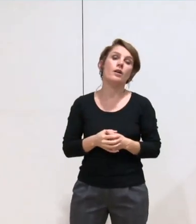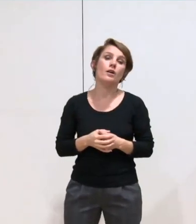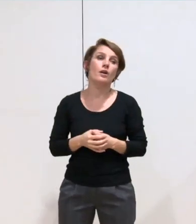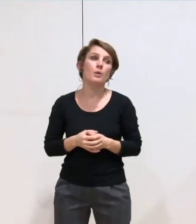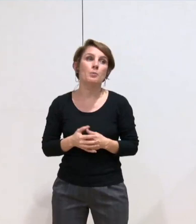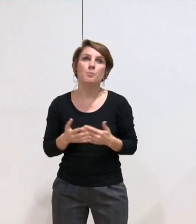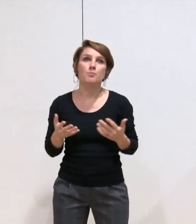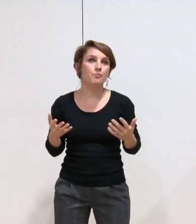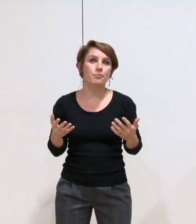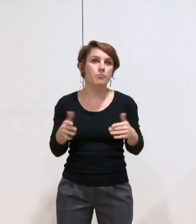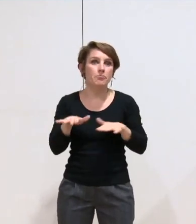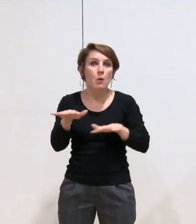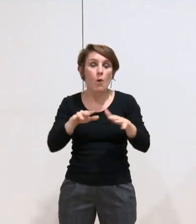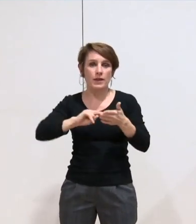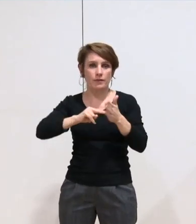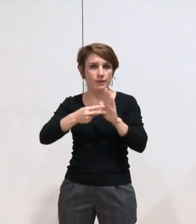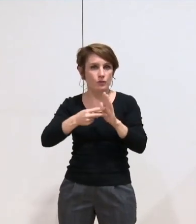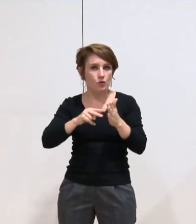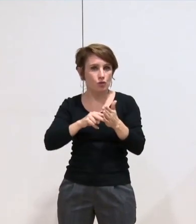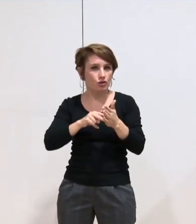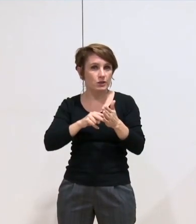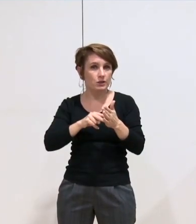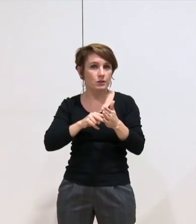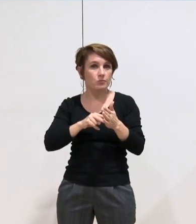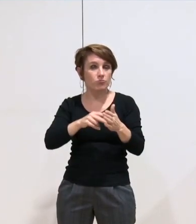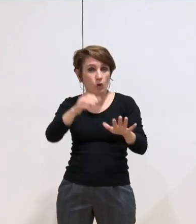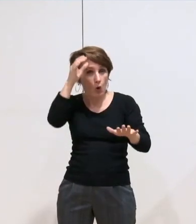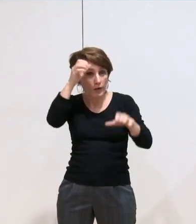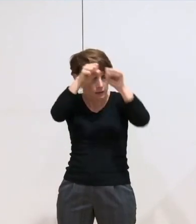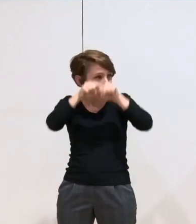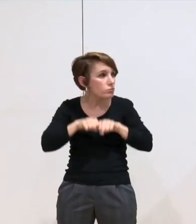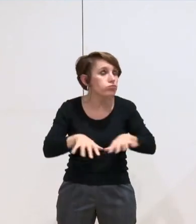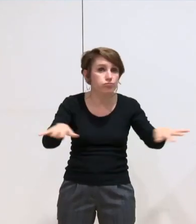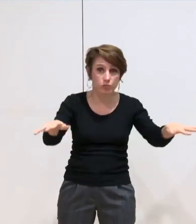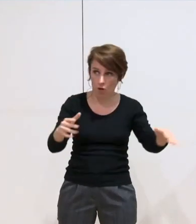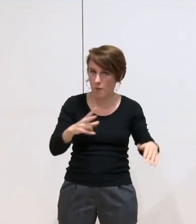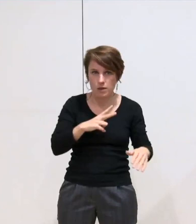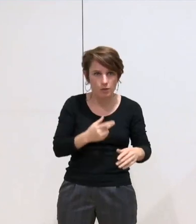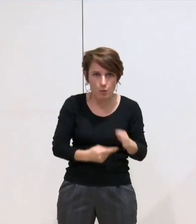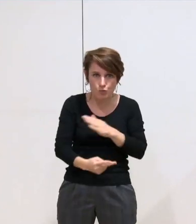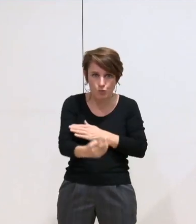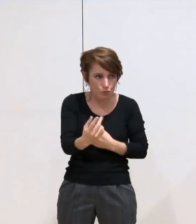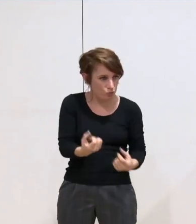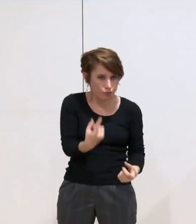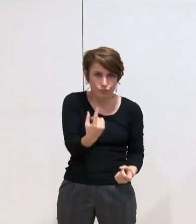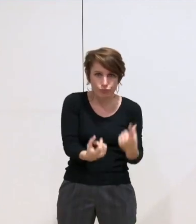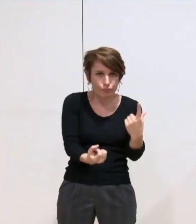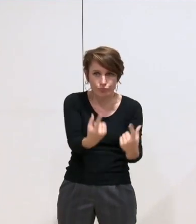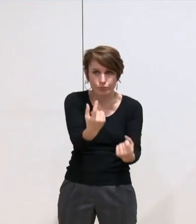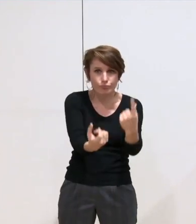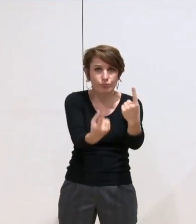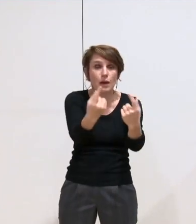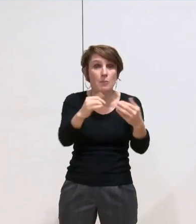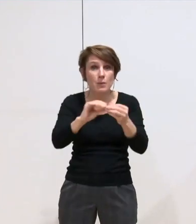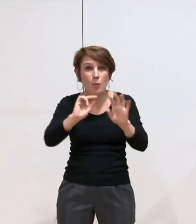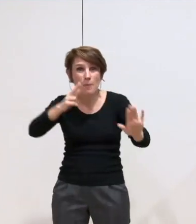ces moyens technologiques de diffusion des connaissances et de l'information se multiplient et sont source de